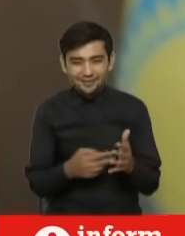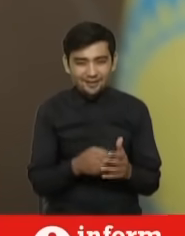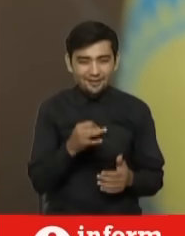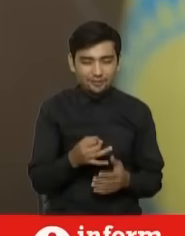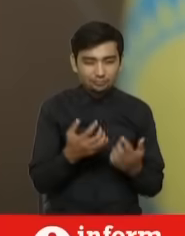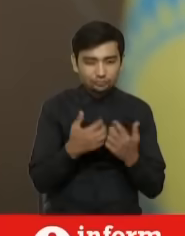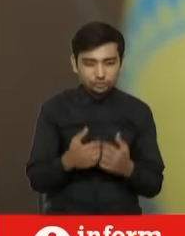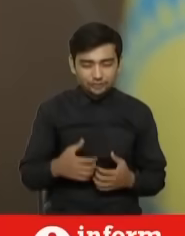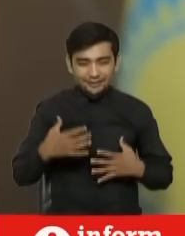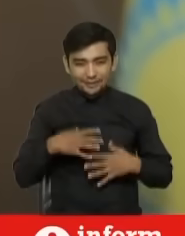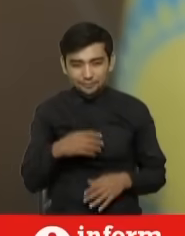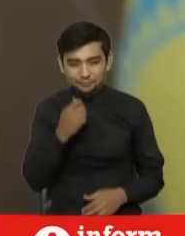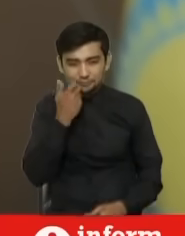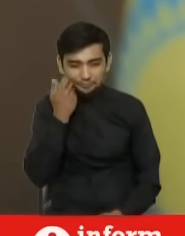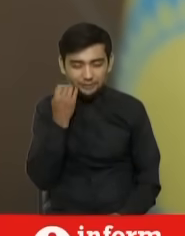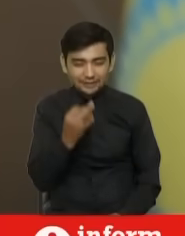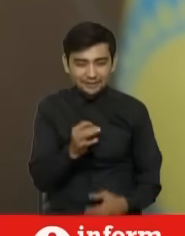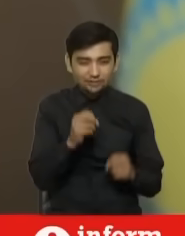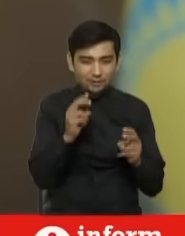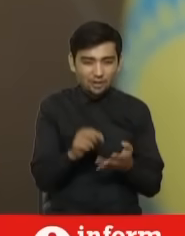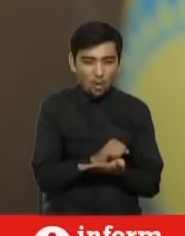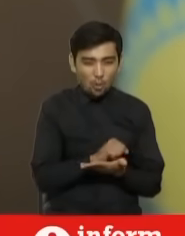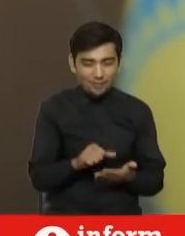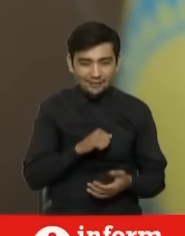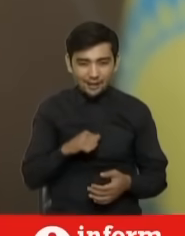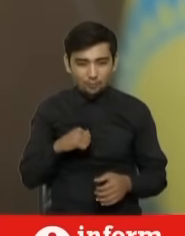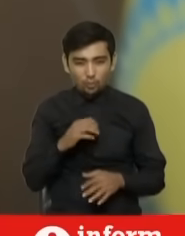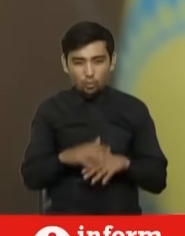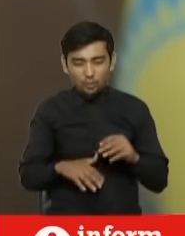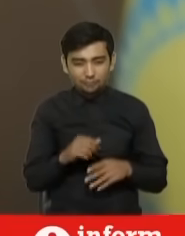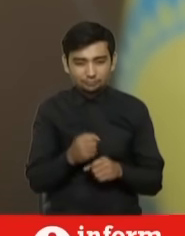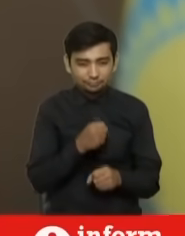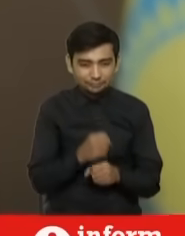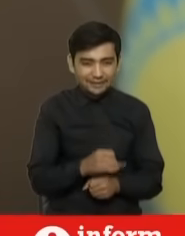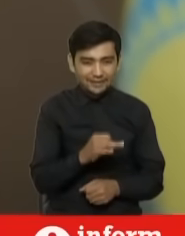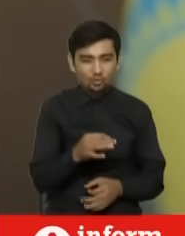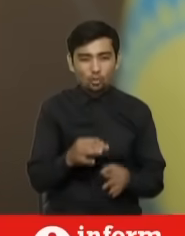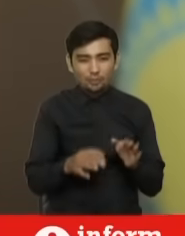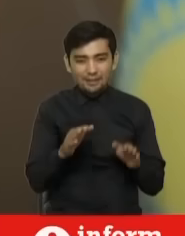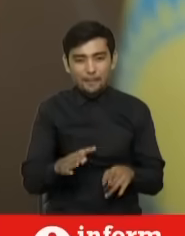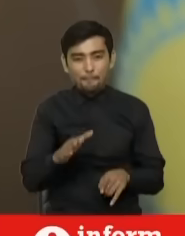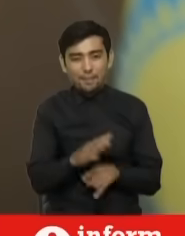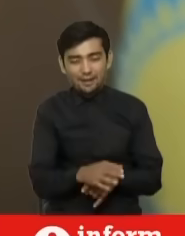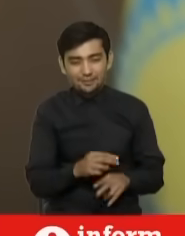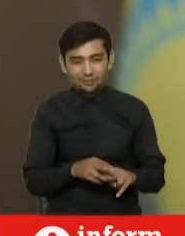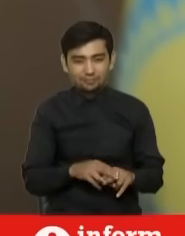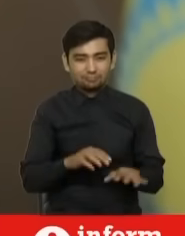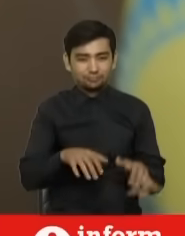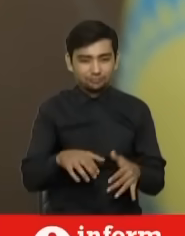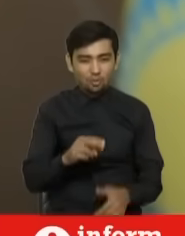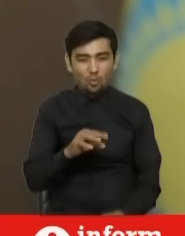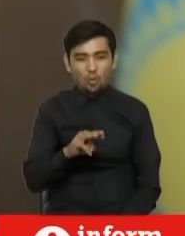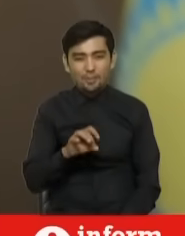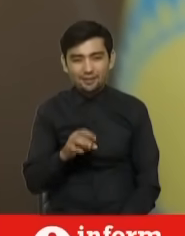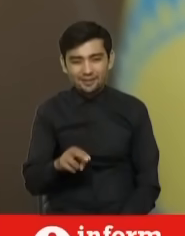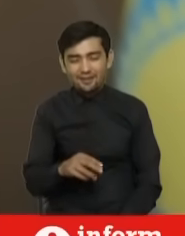есепке алынбауын пайдалана отырып, ресми құжаттарды қолдан жасау жолмен соттардың үкімдері бойынша тәркіленген коммерциялық